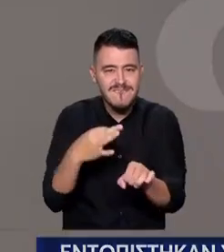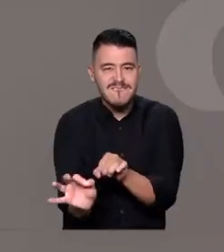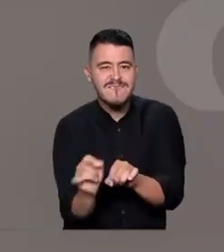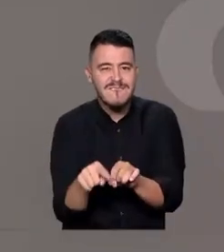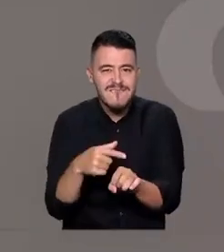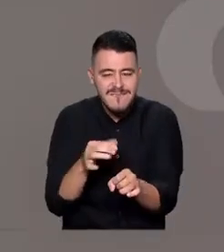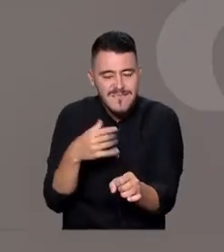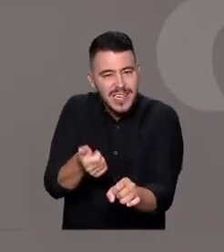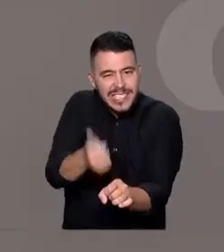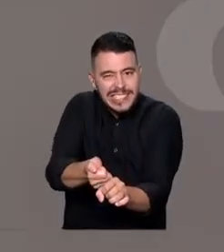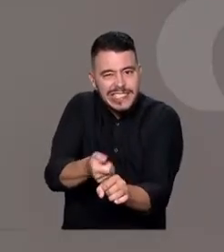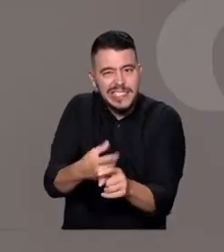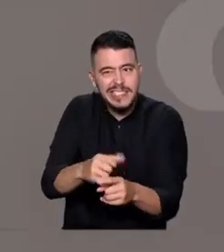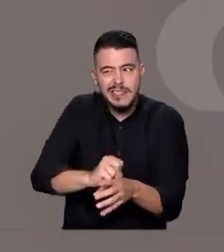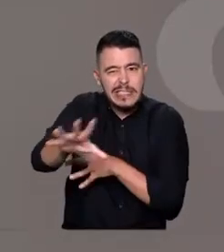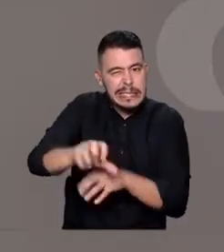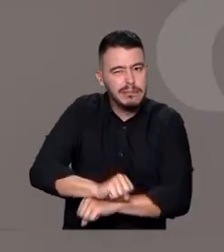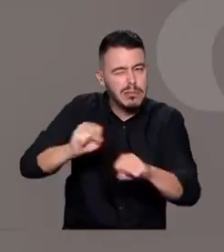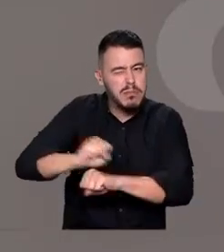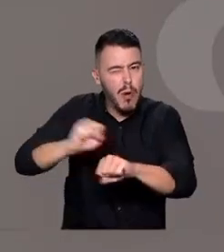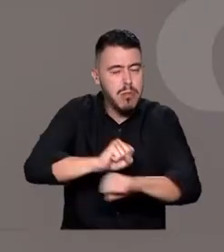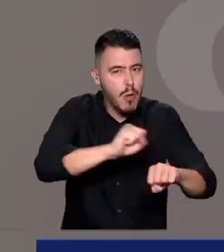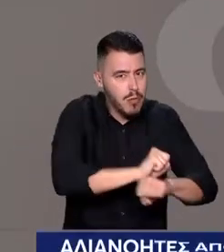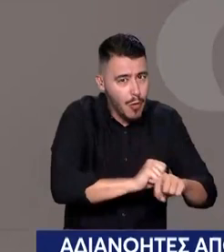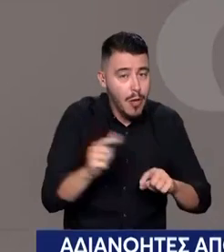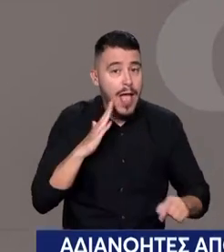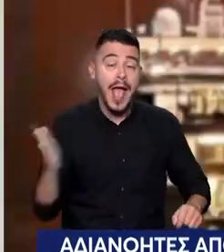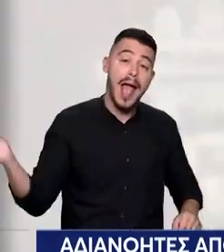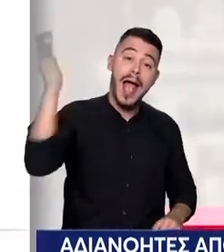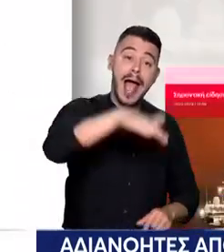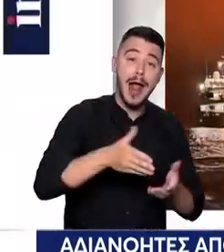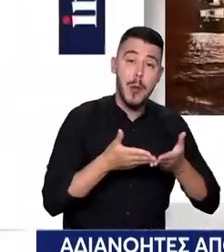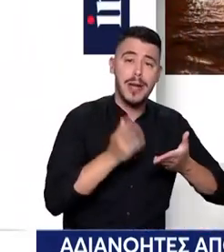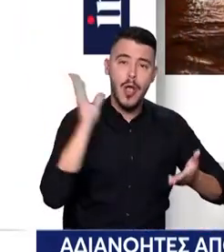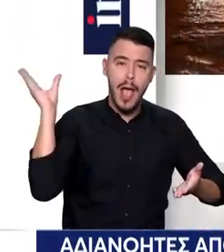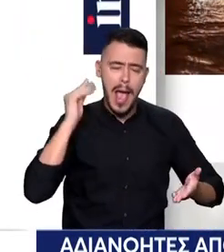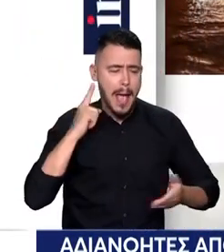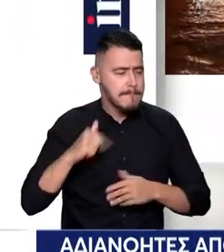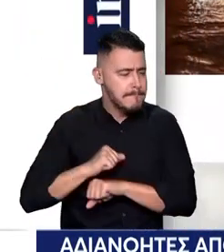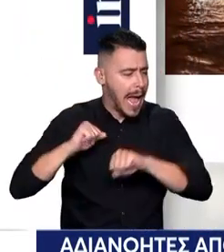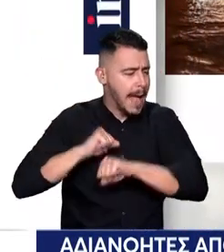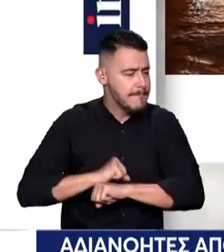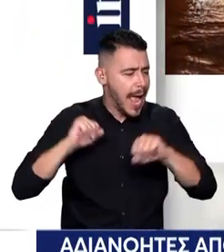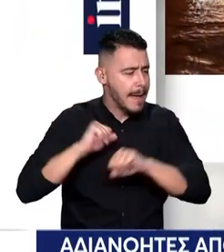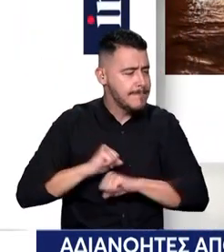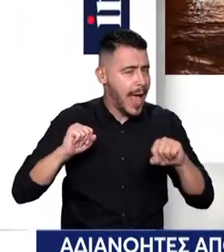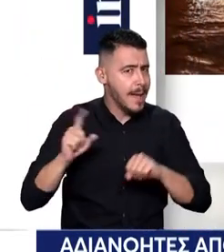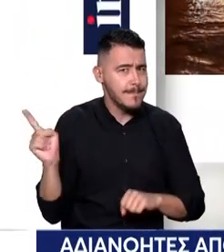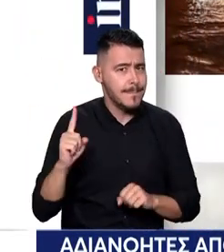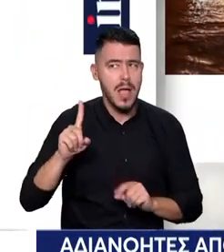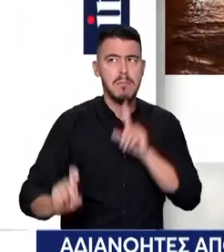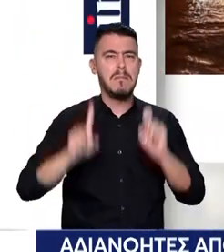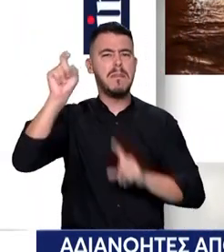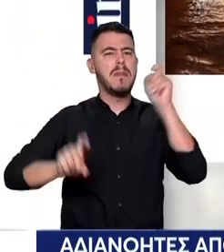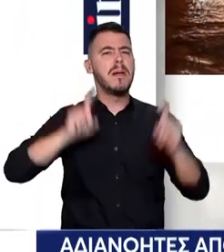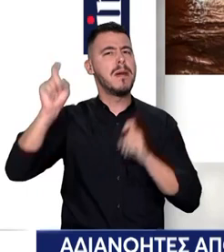επιβεβαιώνει τις καταθέσεις αυτοκτών μαρτύρων που άκουσαν εισάριθμους κρότους αλλά δεν είδαν πυροτεχνήματα. Σύμφωνα με πληροφορίες, εξετάζεται το ενδεχόμενο